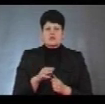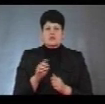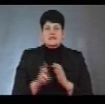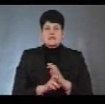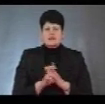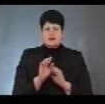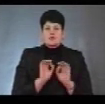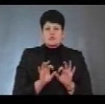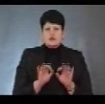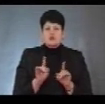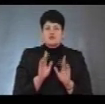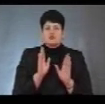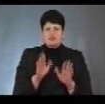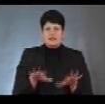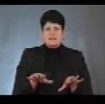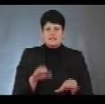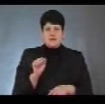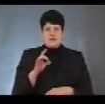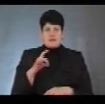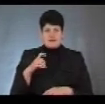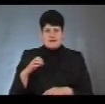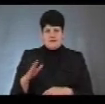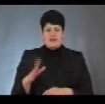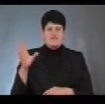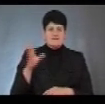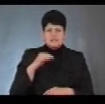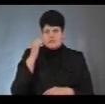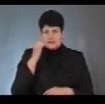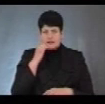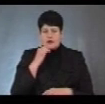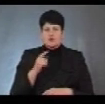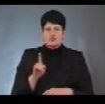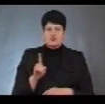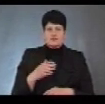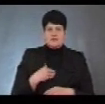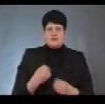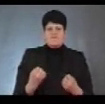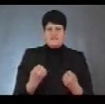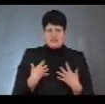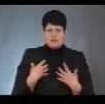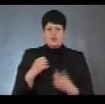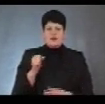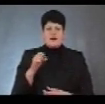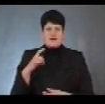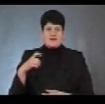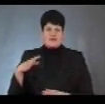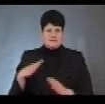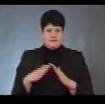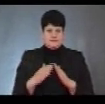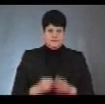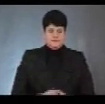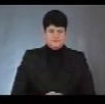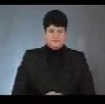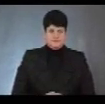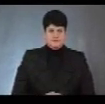Семенюк розповідає, що буде на місці архіву. Я тим всім дякую, що нам віддадуть архів,